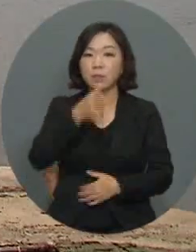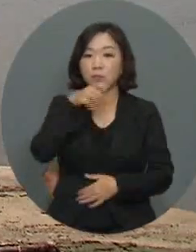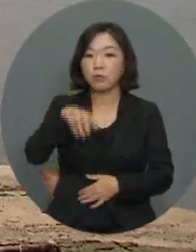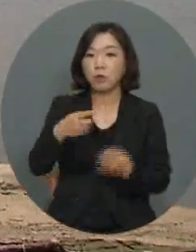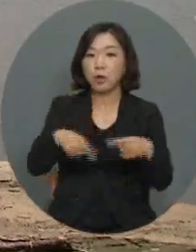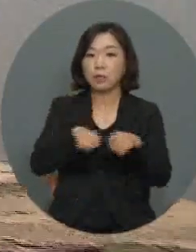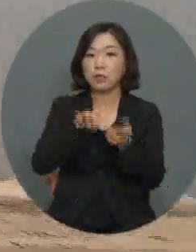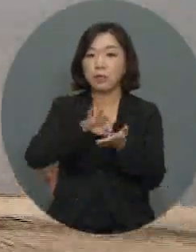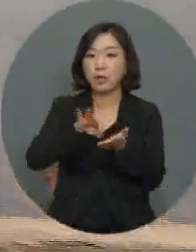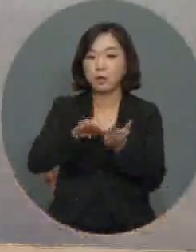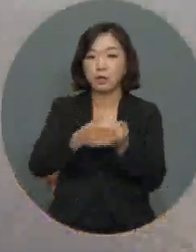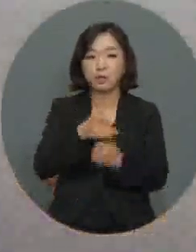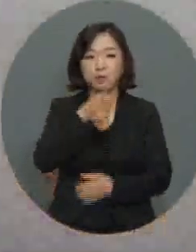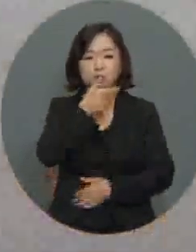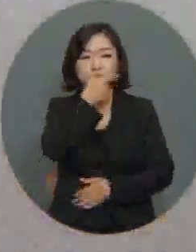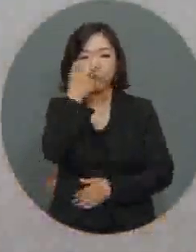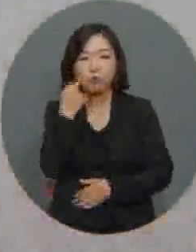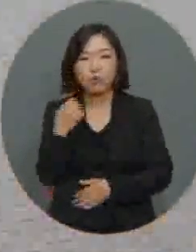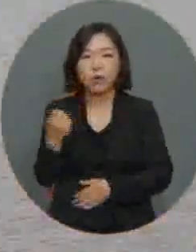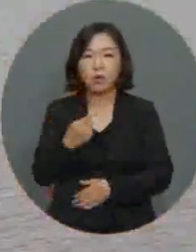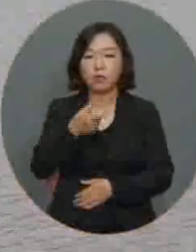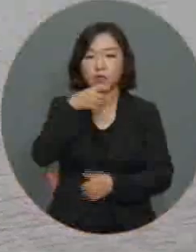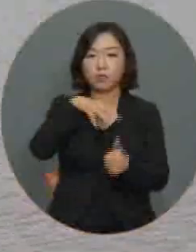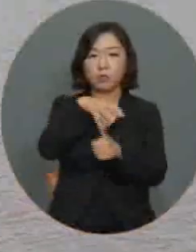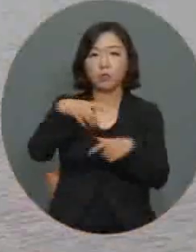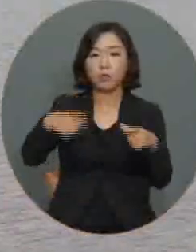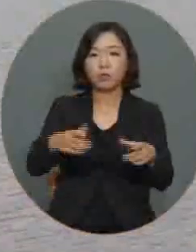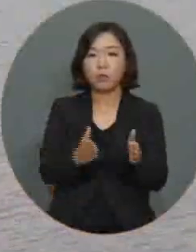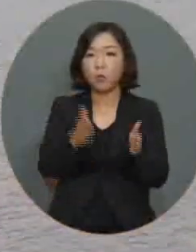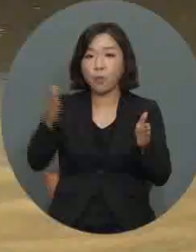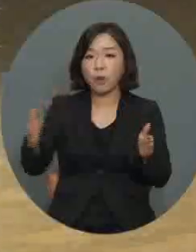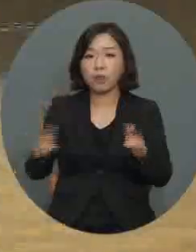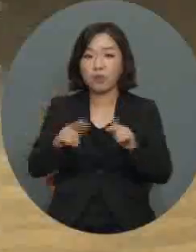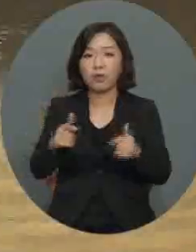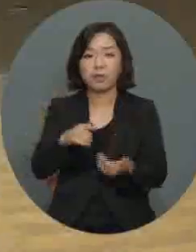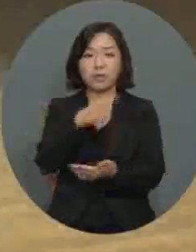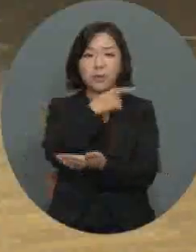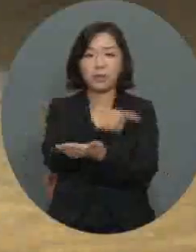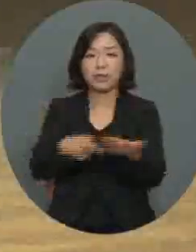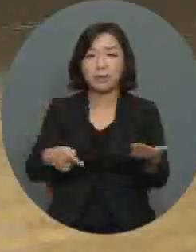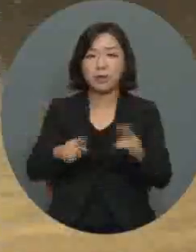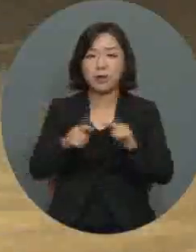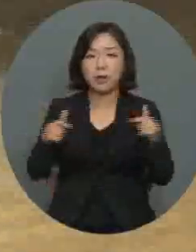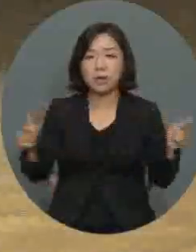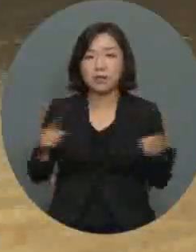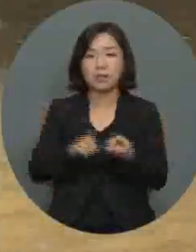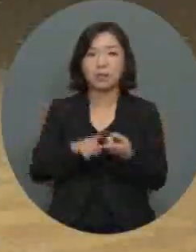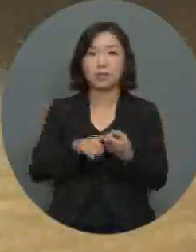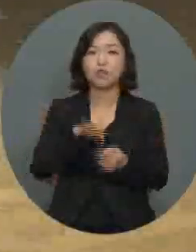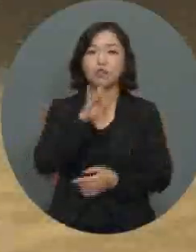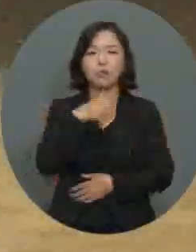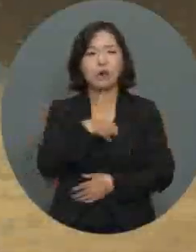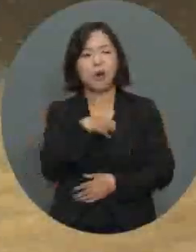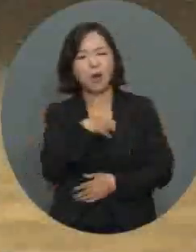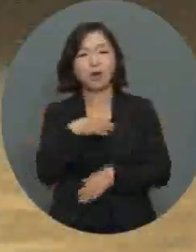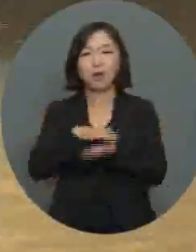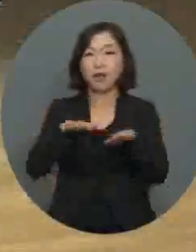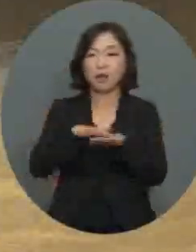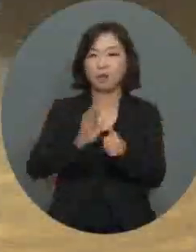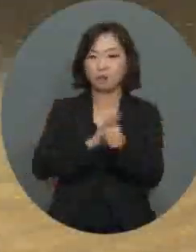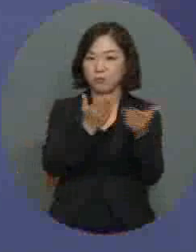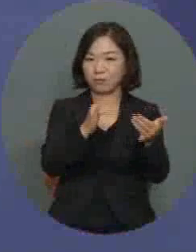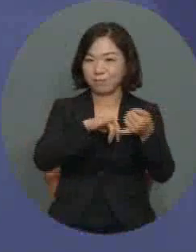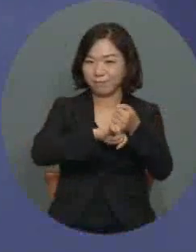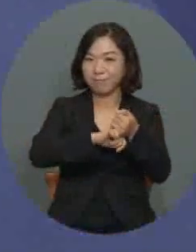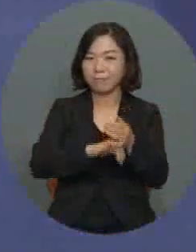4항에 따른 용수 구성이나 상수원보호구역 확대에 따른 재산권 침해 등 구미지역 걱정 해소도 약속했습니다